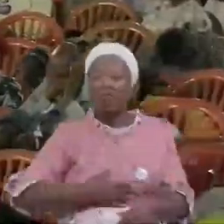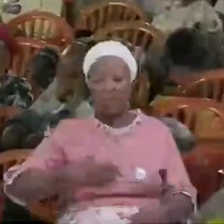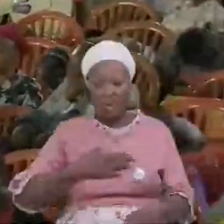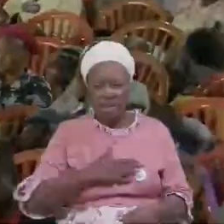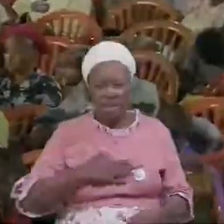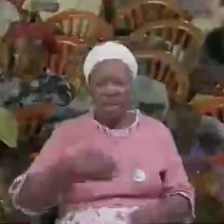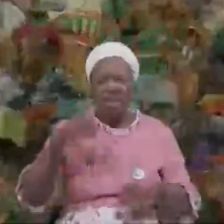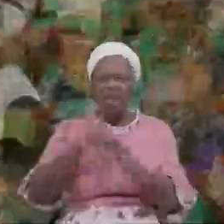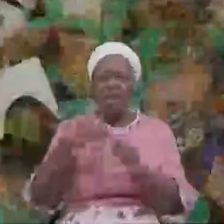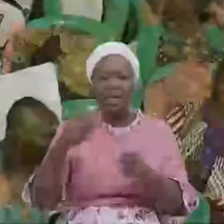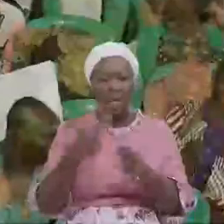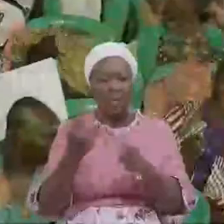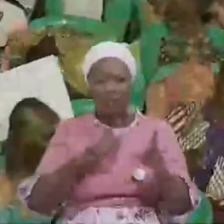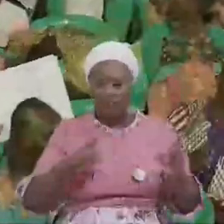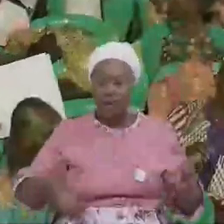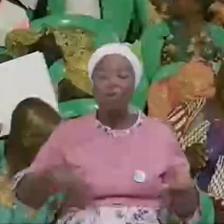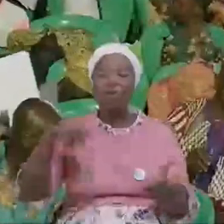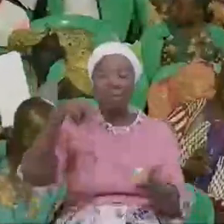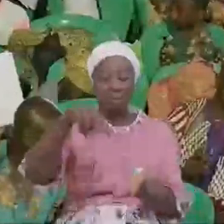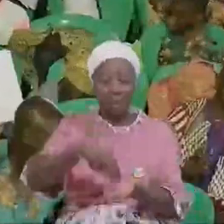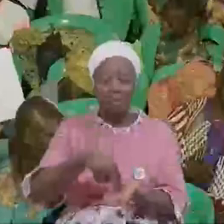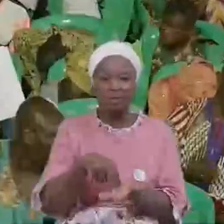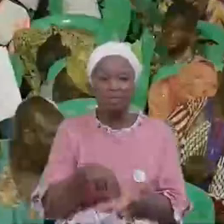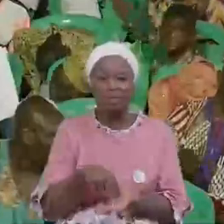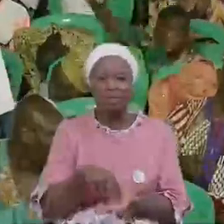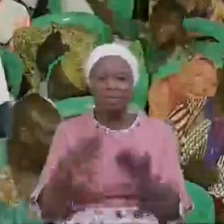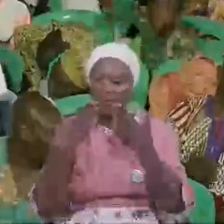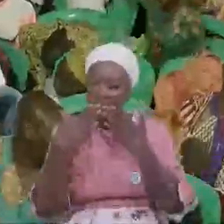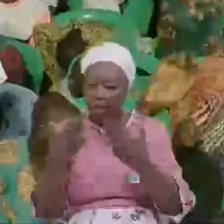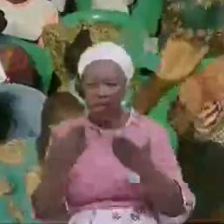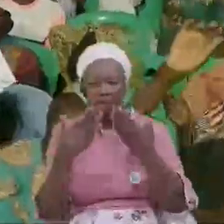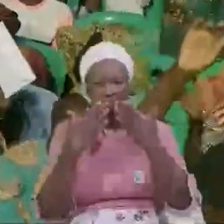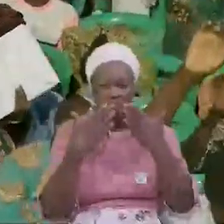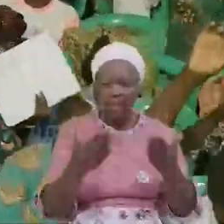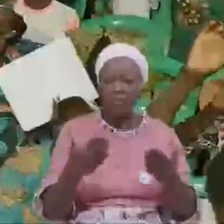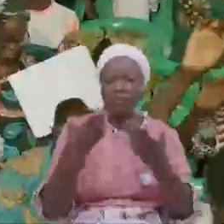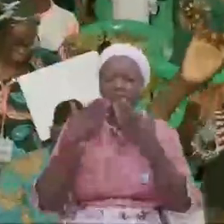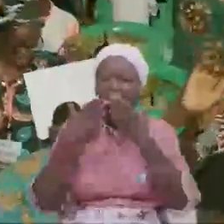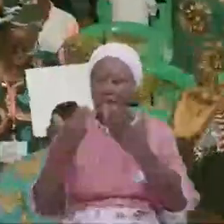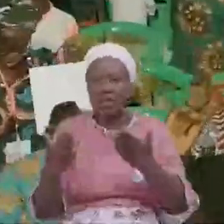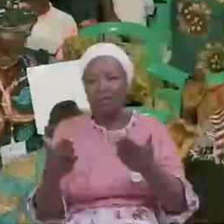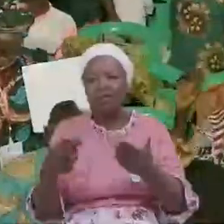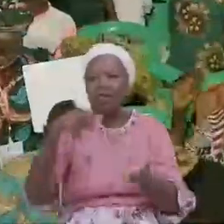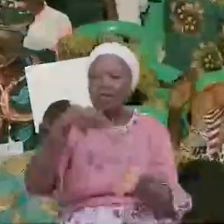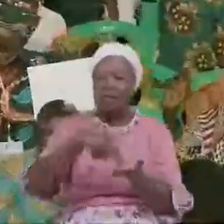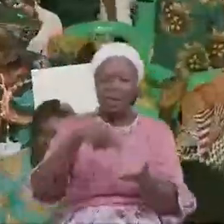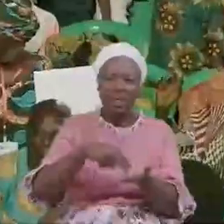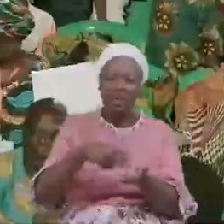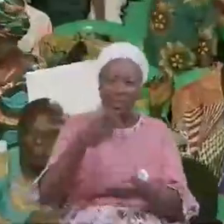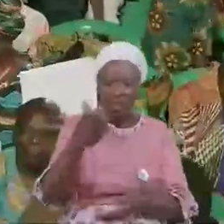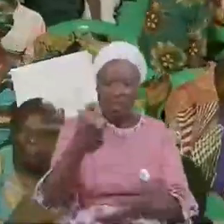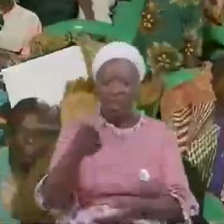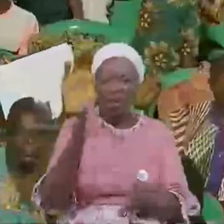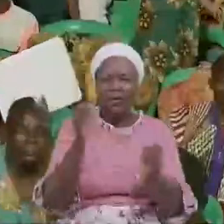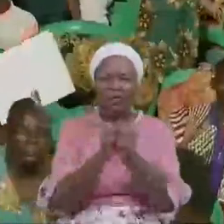au nom du Seigneur, mettez-vous debout. Merci, merci. Levez-vous là où vous êtes. La